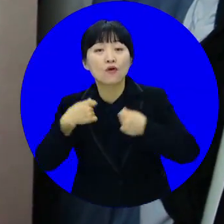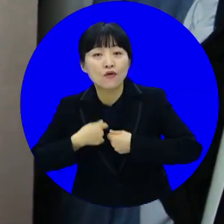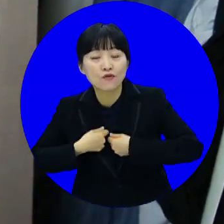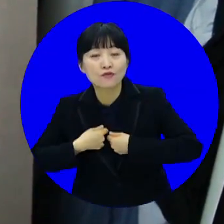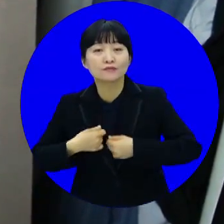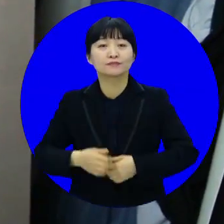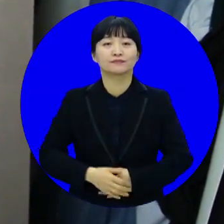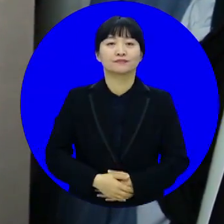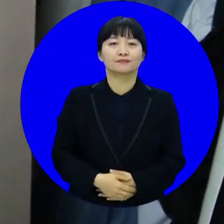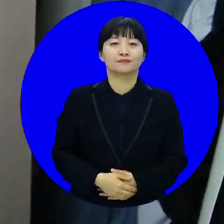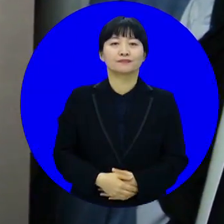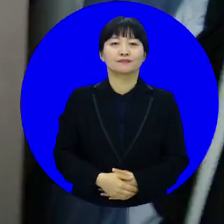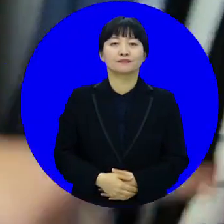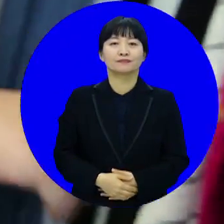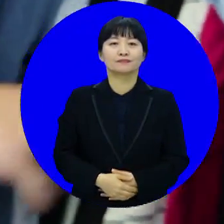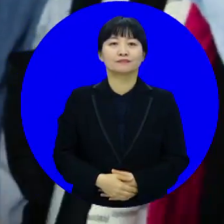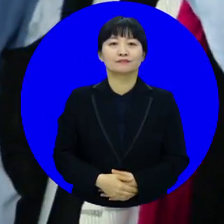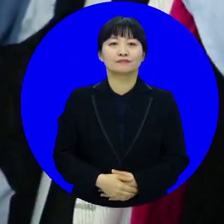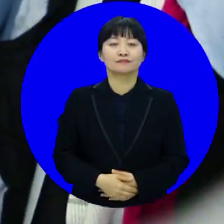그럼 뭐 입고 싶은데?